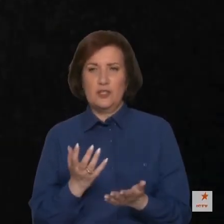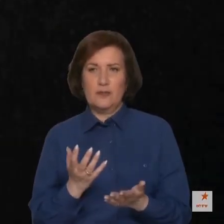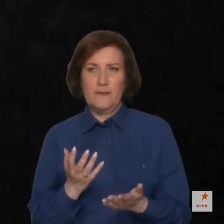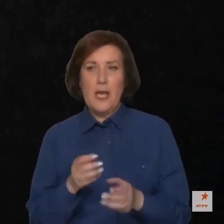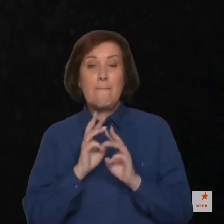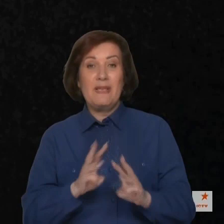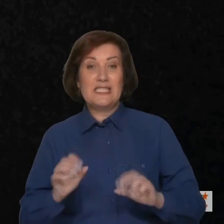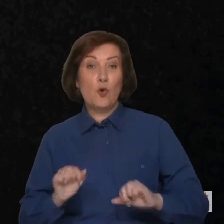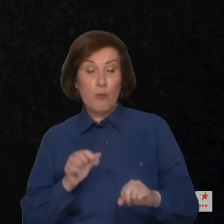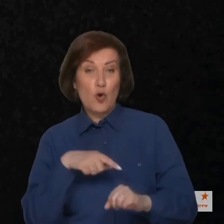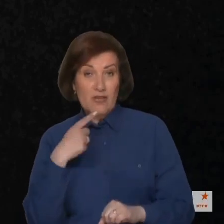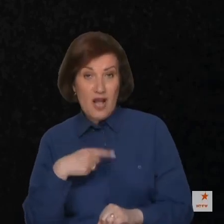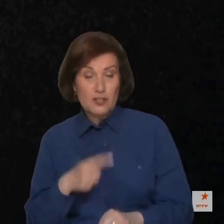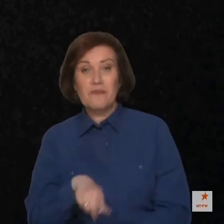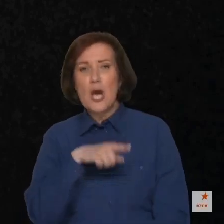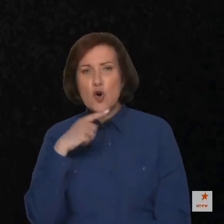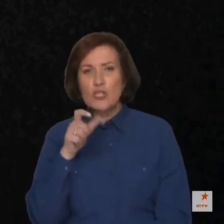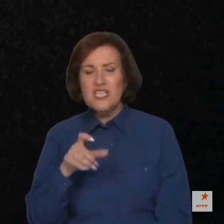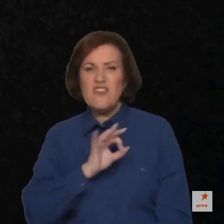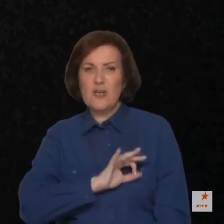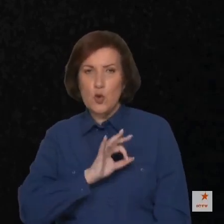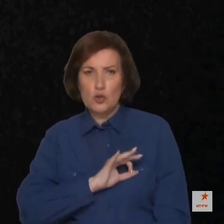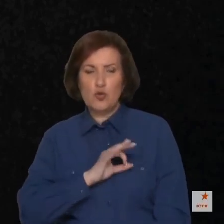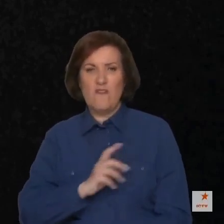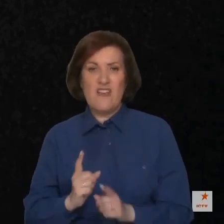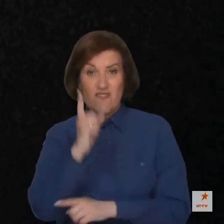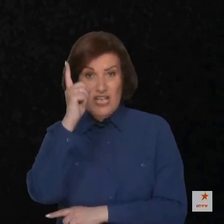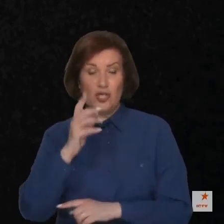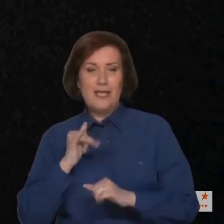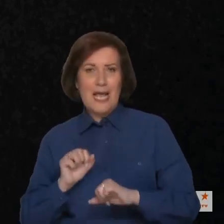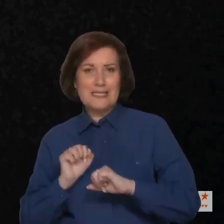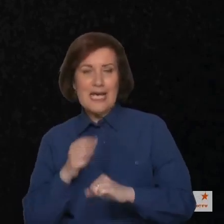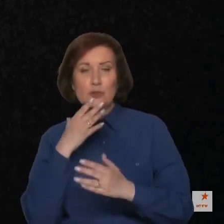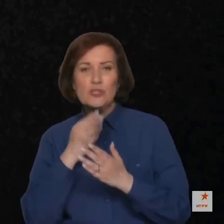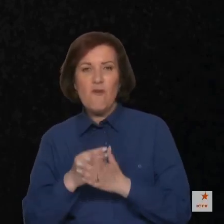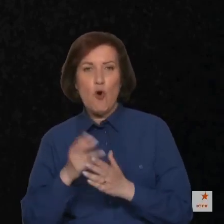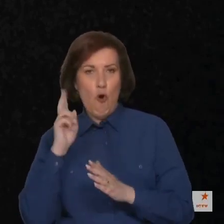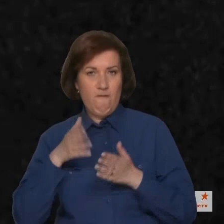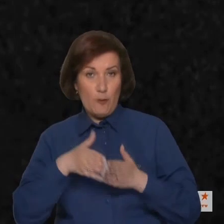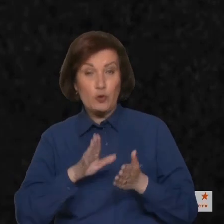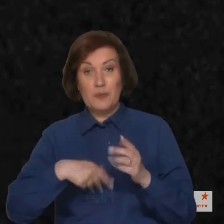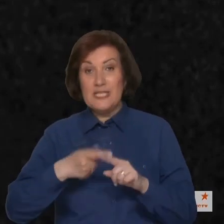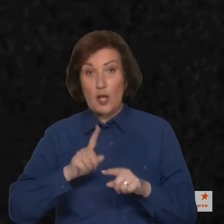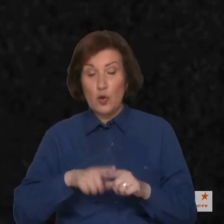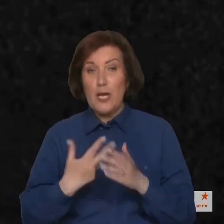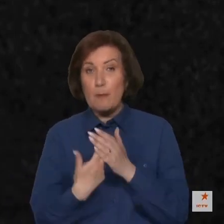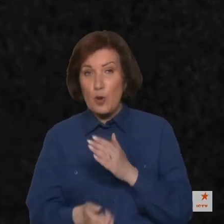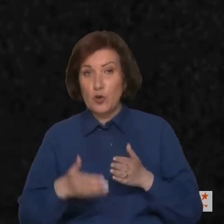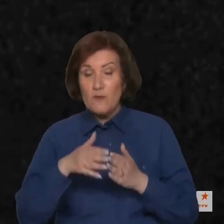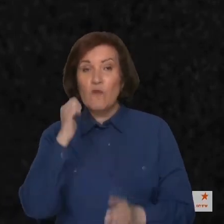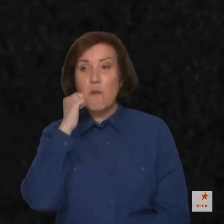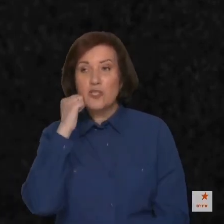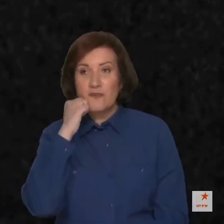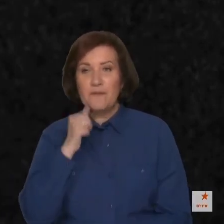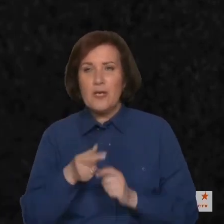зрозуміло. Міністр оборони каже, росіяни використовували вежі для захисту свого флоту, особливо після того, як потонув крейсер